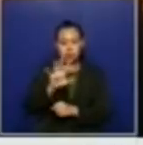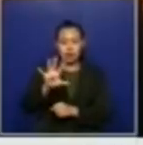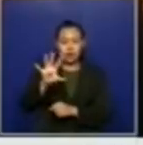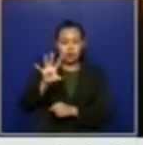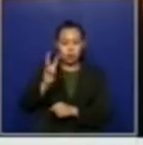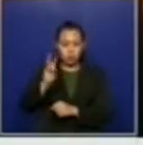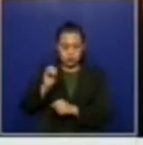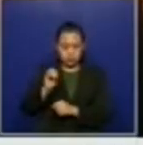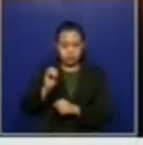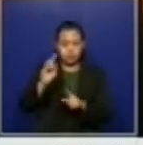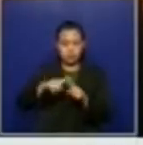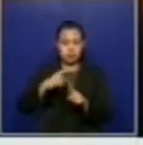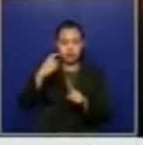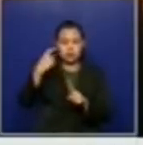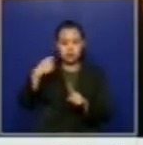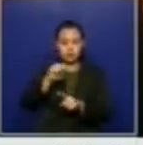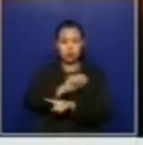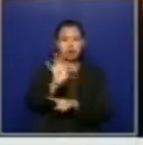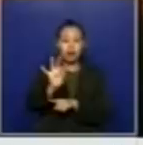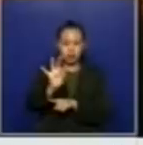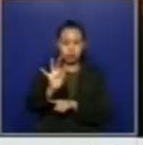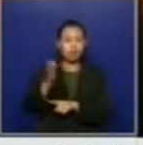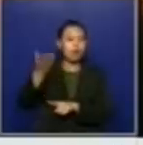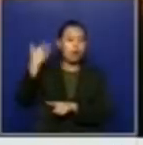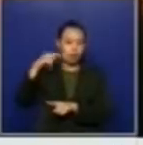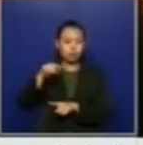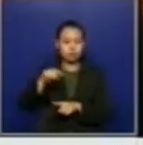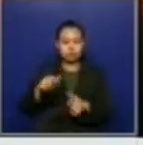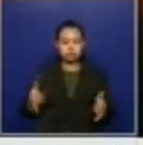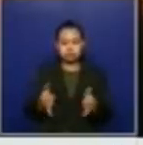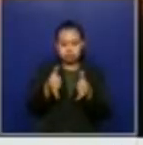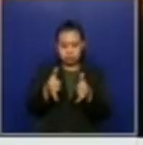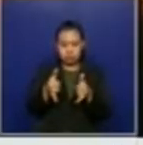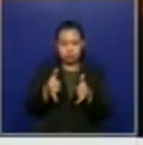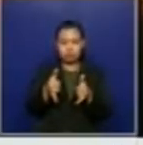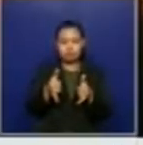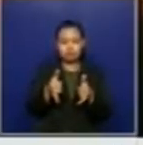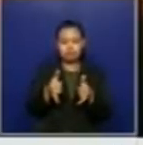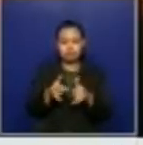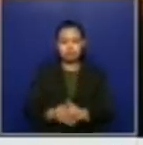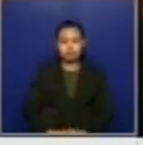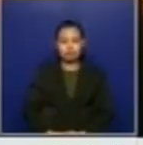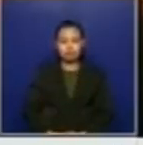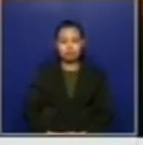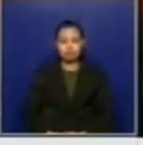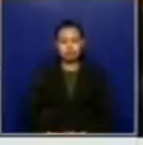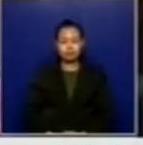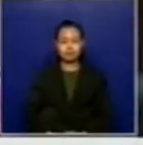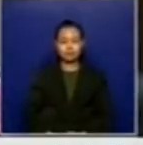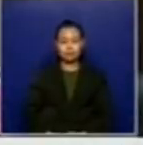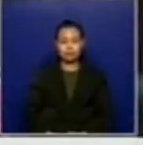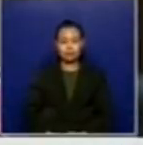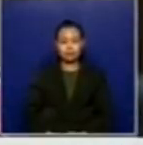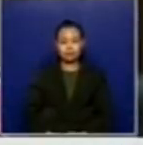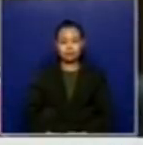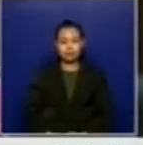2560วันที่9ตุลาคมฮะ ท่านเมียงขวัญครับ ครับ ขออภัยไม่ได้ขัดจังหวะท่าน ท่านบอกว่าจะไม่พูด ท่านย้อน